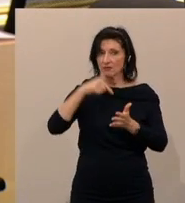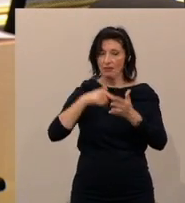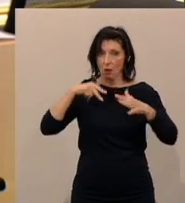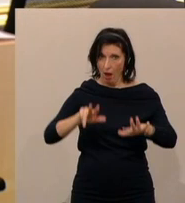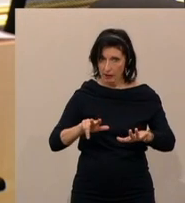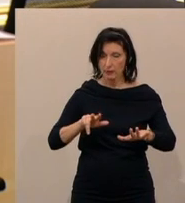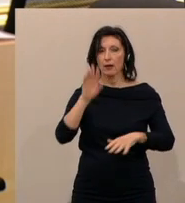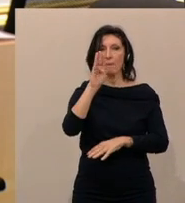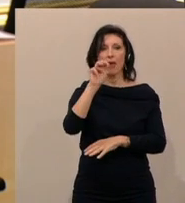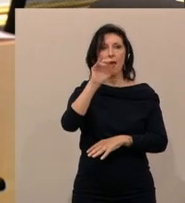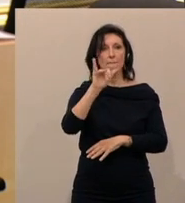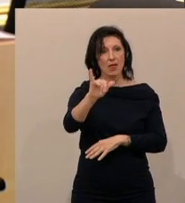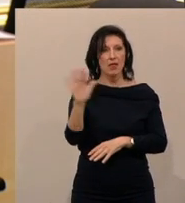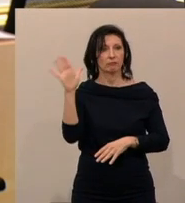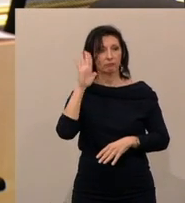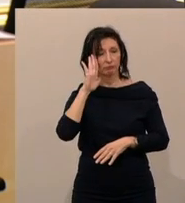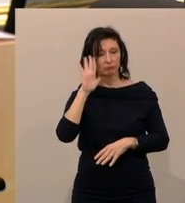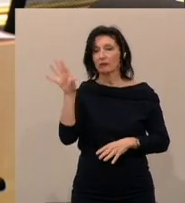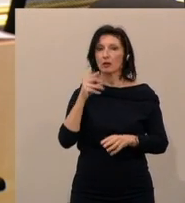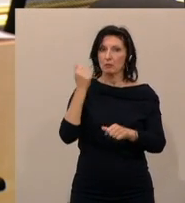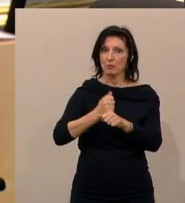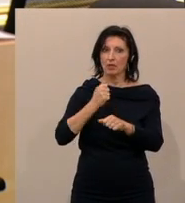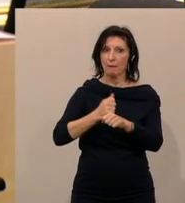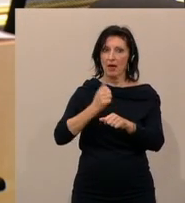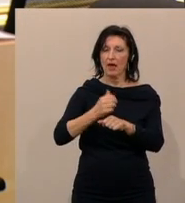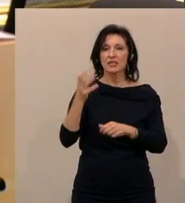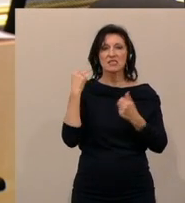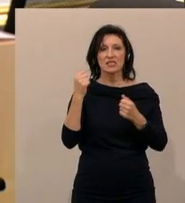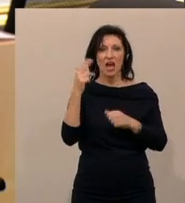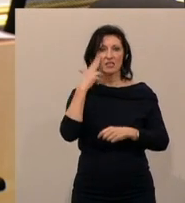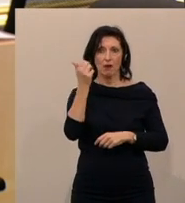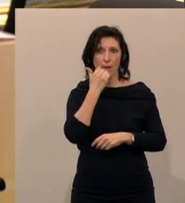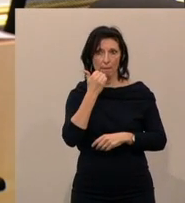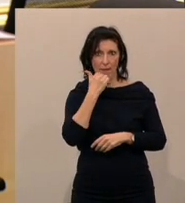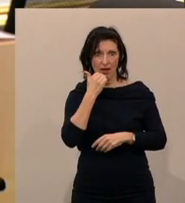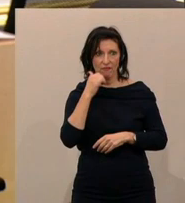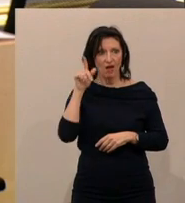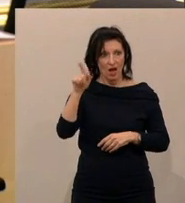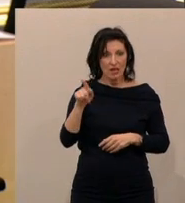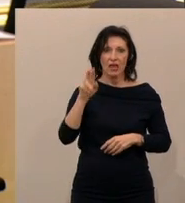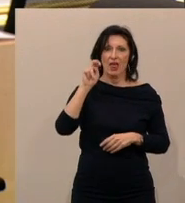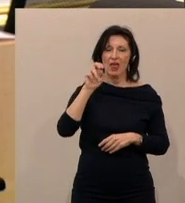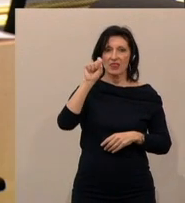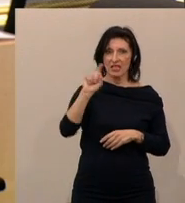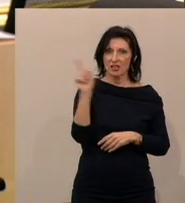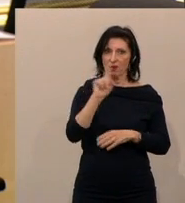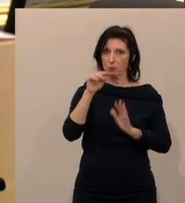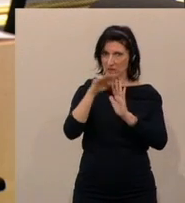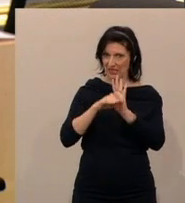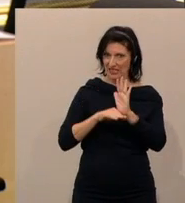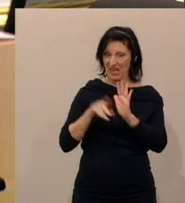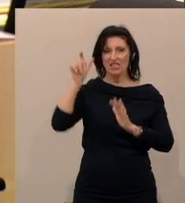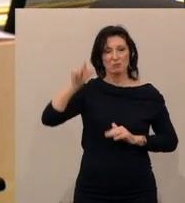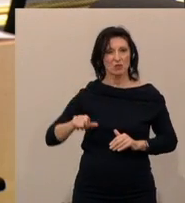16.11.2018 wurde dem BMI bekannt, dass ein Mitarbeiter einer privaten Sicherheitsfirma mit Nähe zu dem nach dem NS-Verbotsgesetz verurteilten